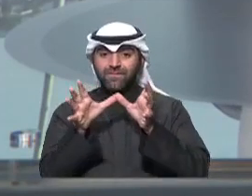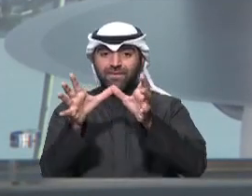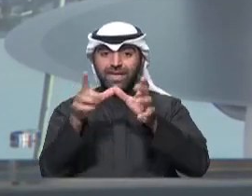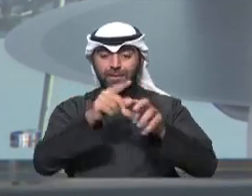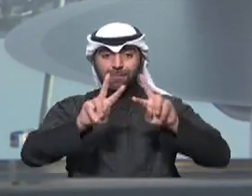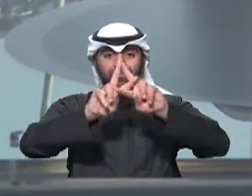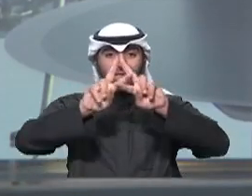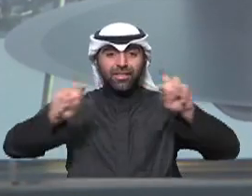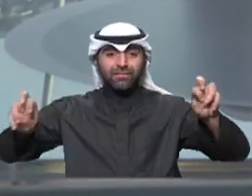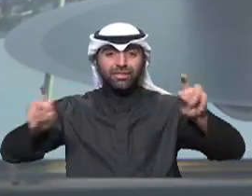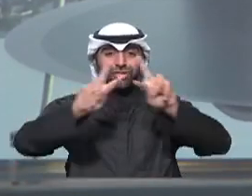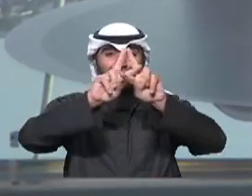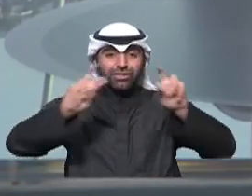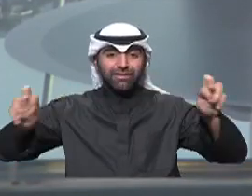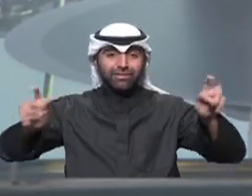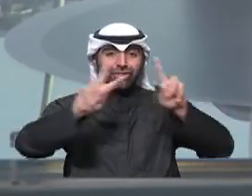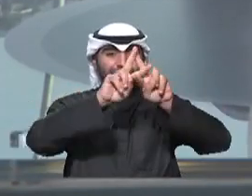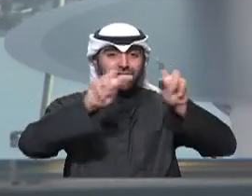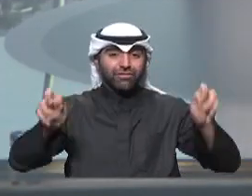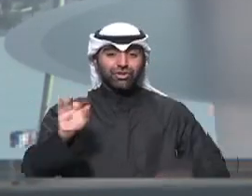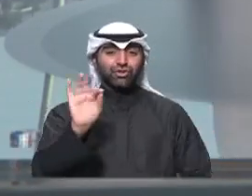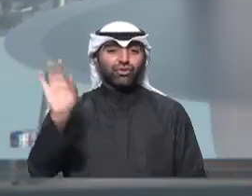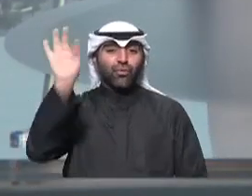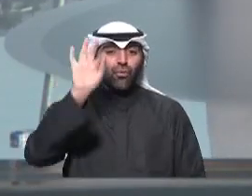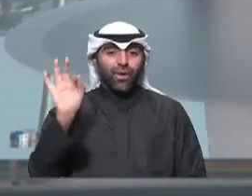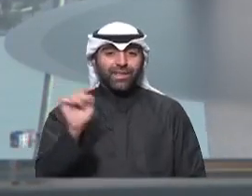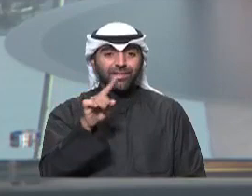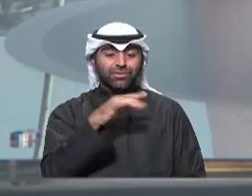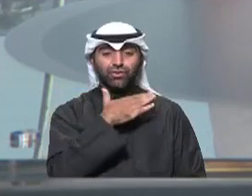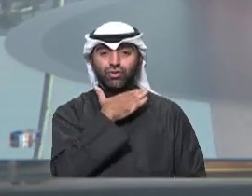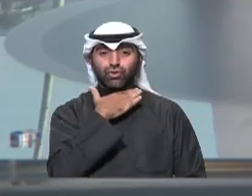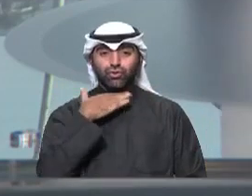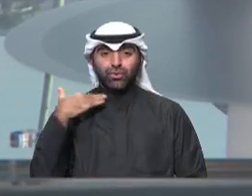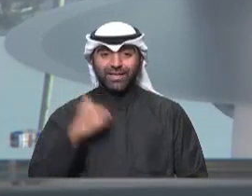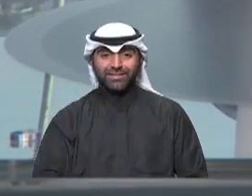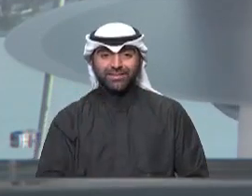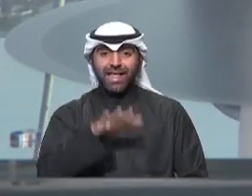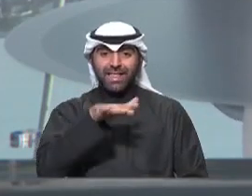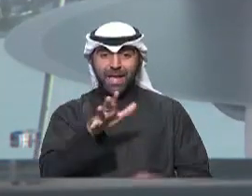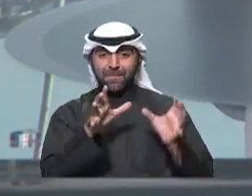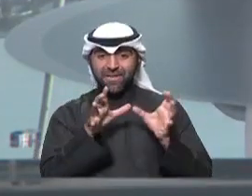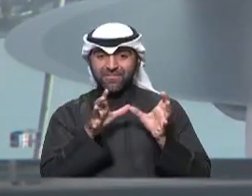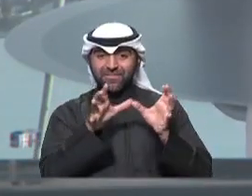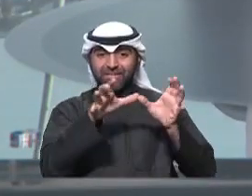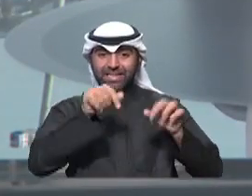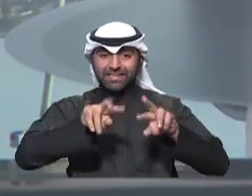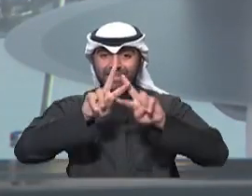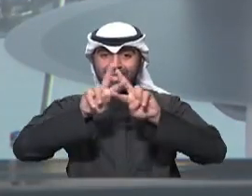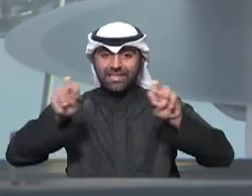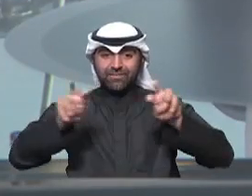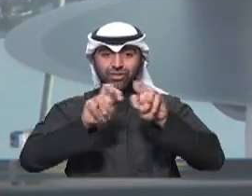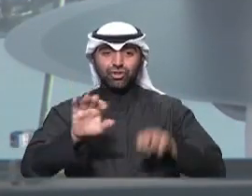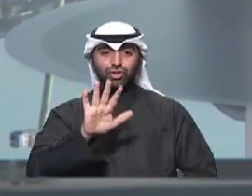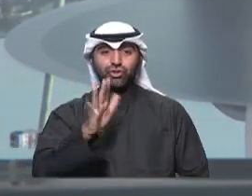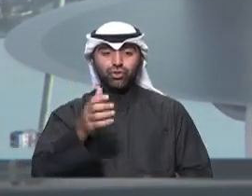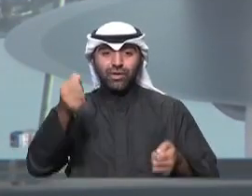بإزالة المركبات من الساحات الترابية بالشواخ الصناعية. الحملة رصدت تجاوزات عديدة، وتم رفع أكثر من 20